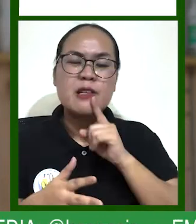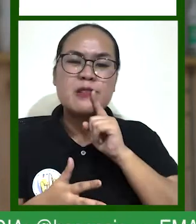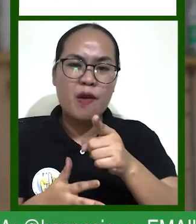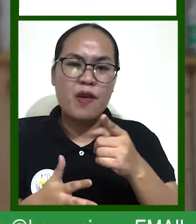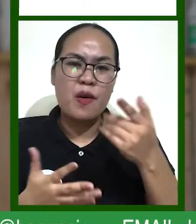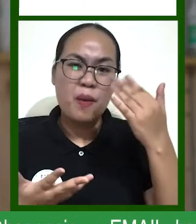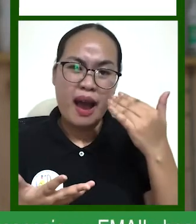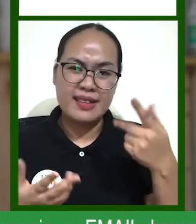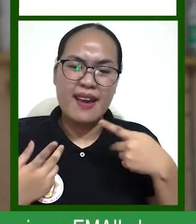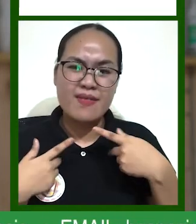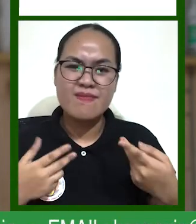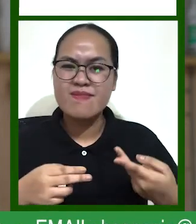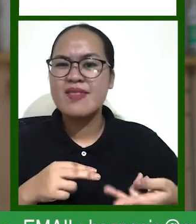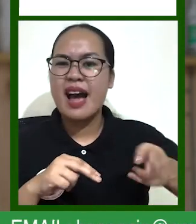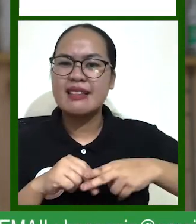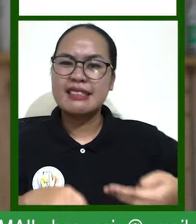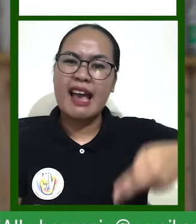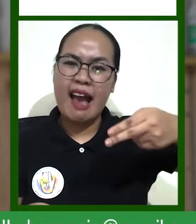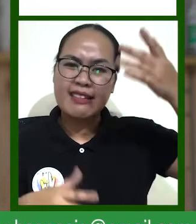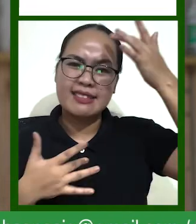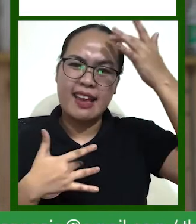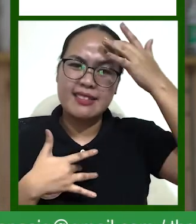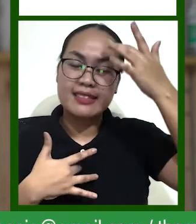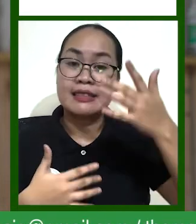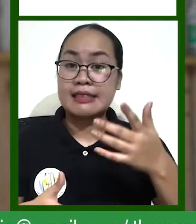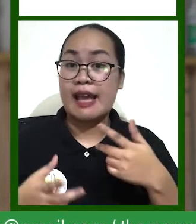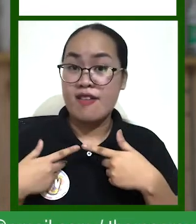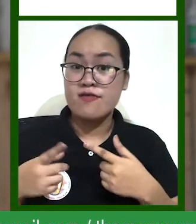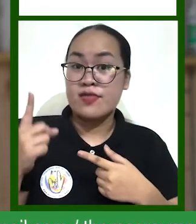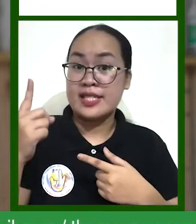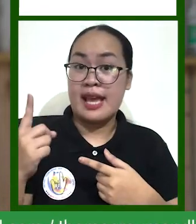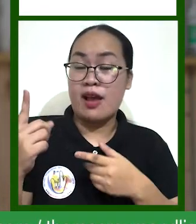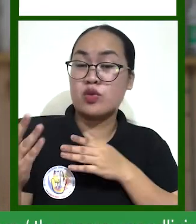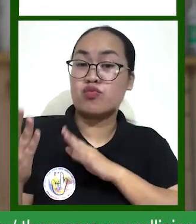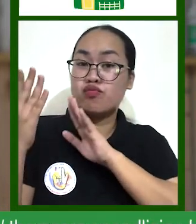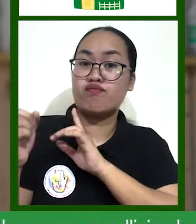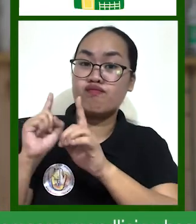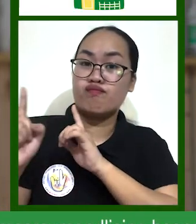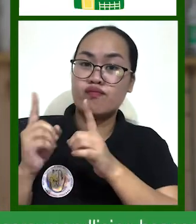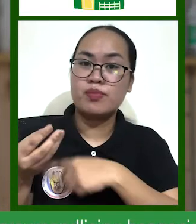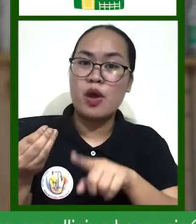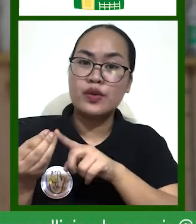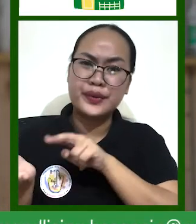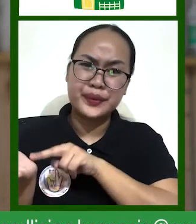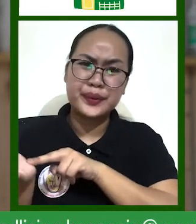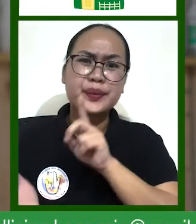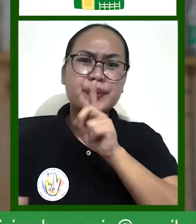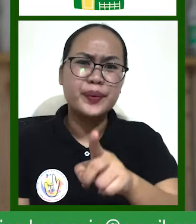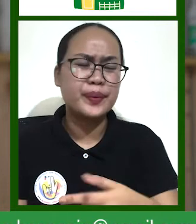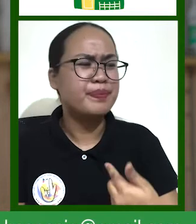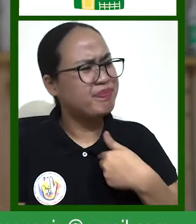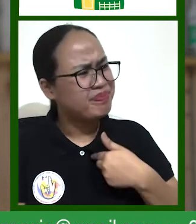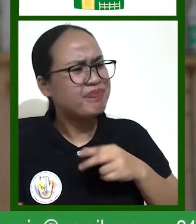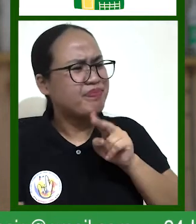No? Sabi rin nung isa kong nakausap rin na nurse, no? Nurse na yan, ha? At sabi na nga niya sa akin ay ubod ng ingat na niya. Pero